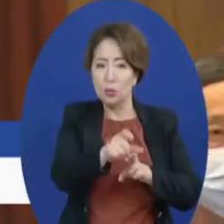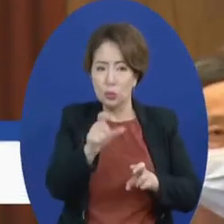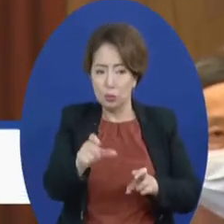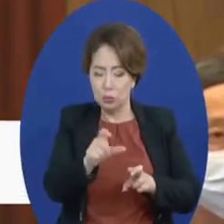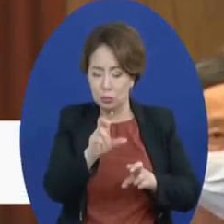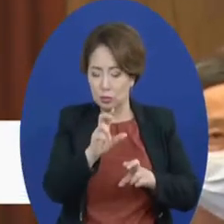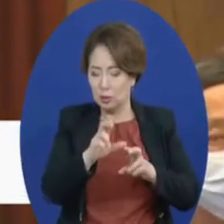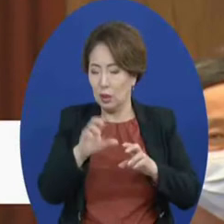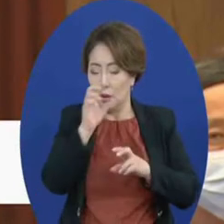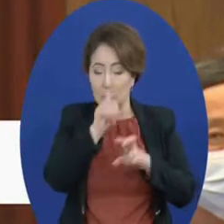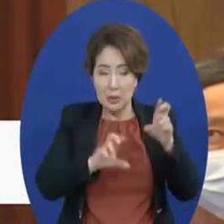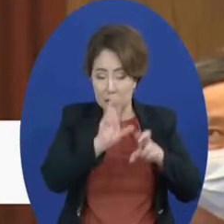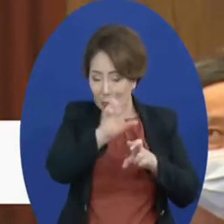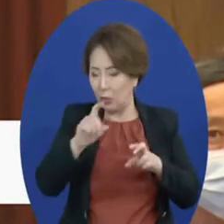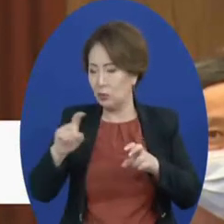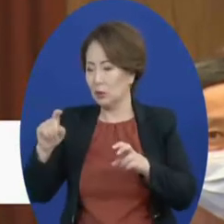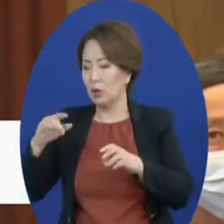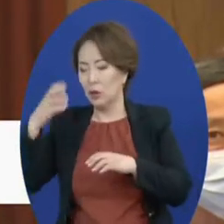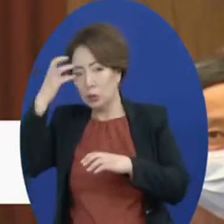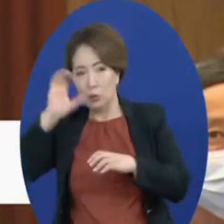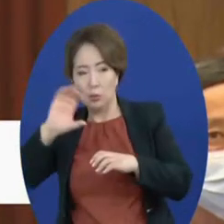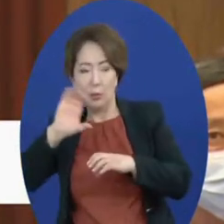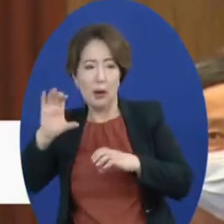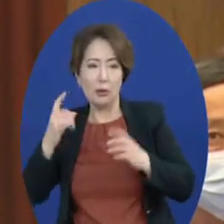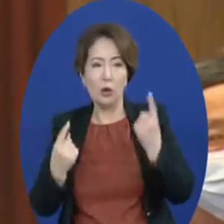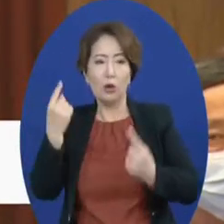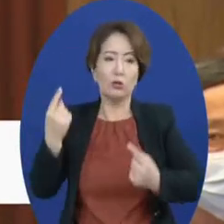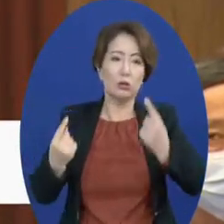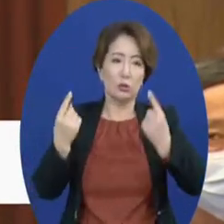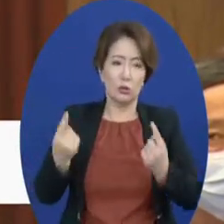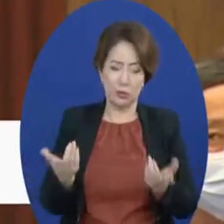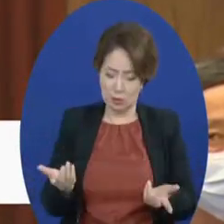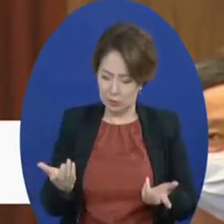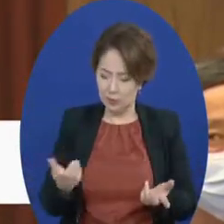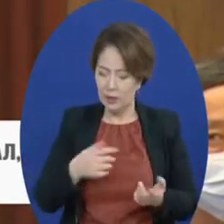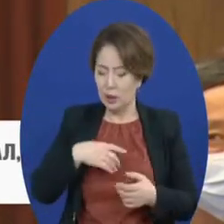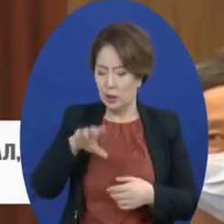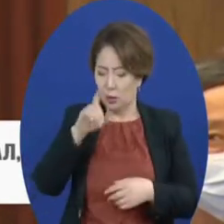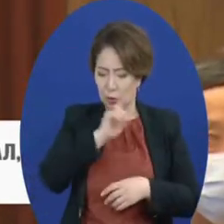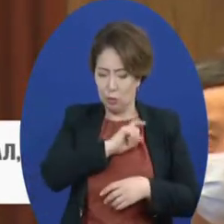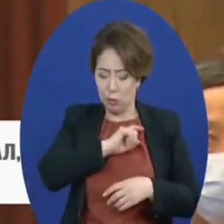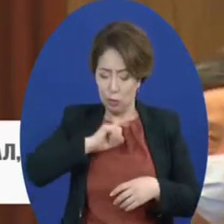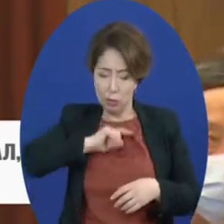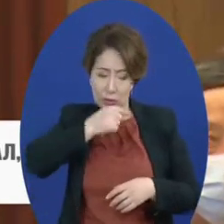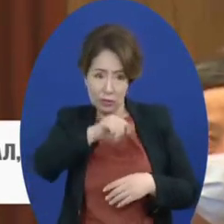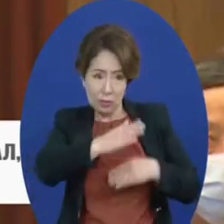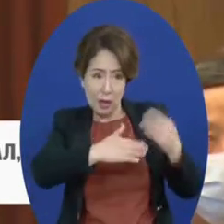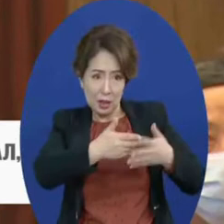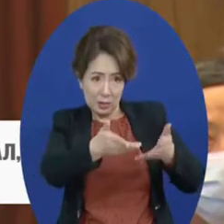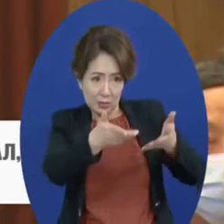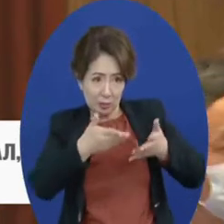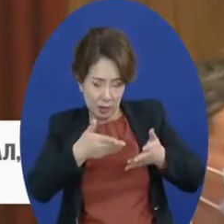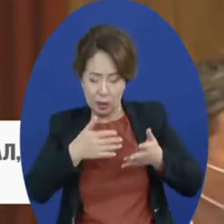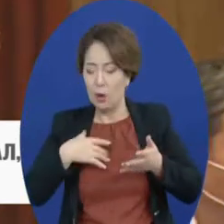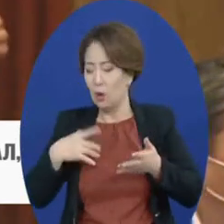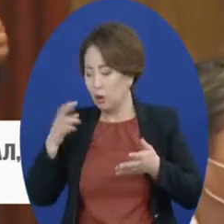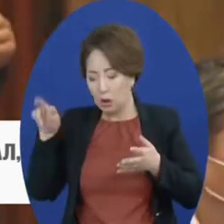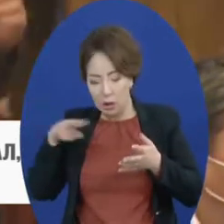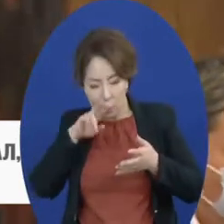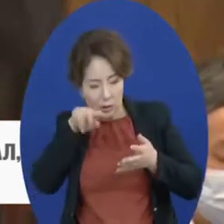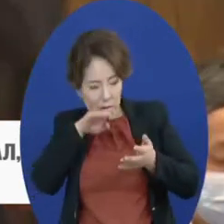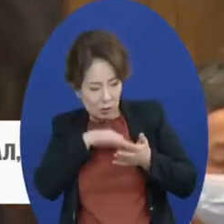хувийн хөвшлийг өрсөлдөв биш харин хувийн хөвшлийг дэмжиж тэдний барьсан орон сууцыг стандарт тавиад худалдаж аваад тэгээ